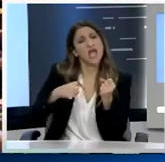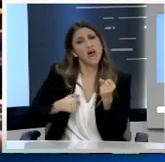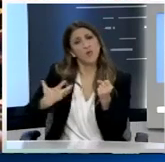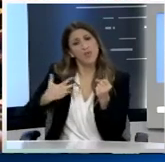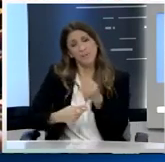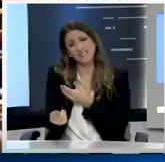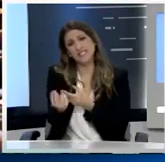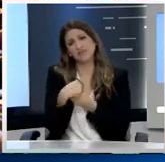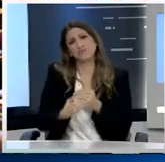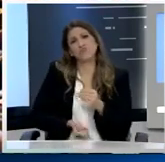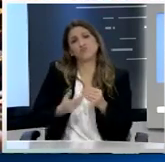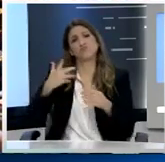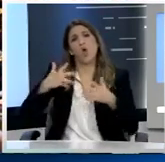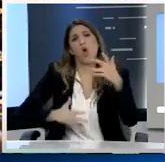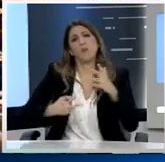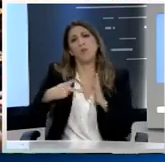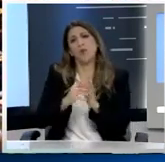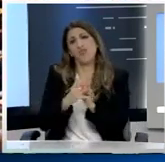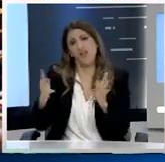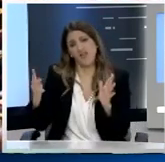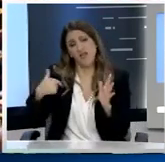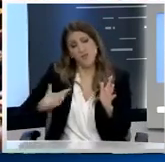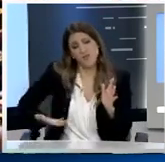να στηρίξετε τον προϋπολογισμό του 2019. Ευχαριστώ.